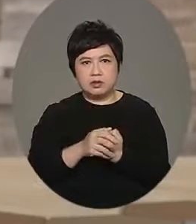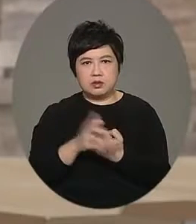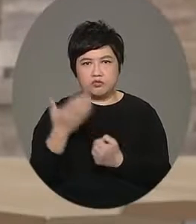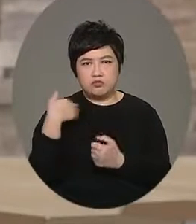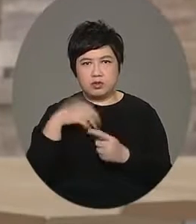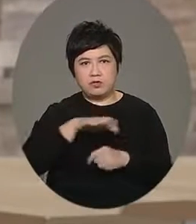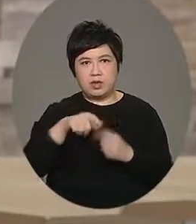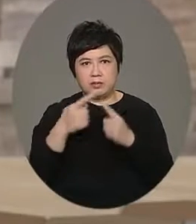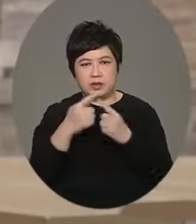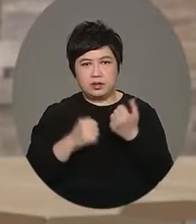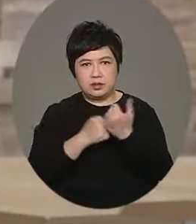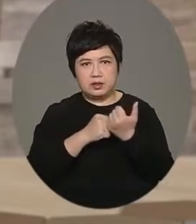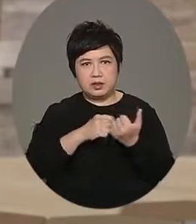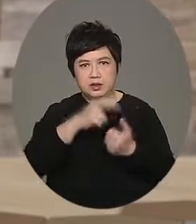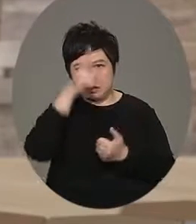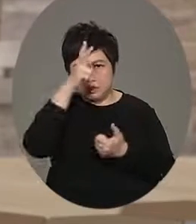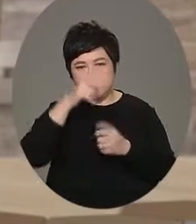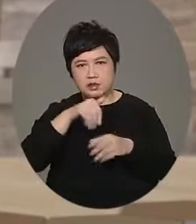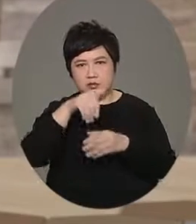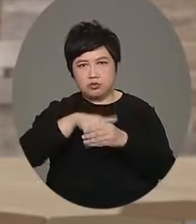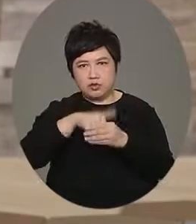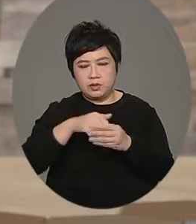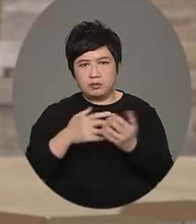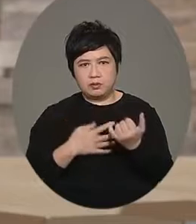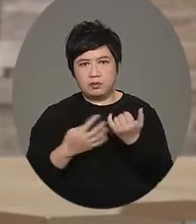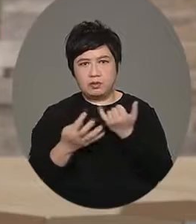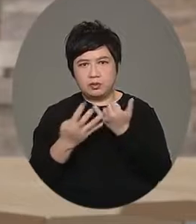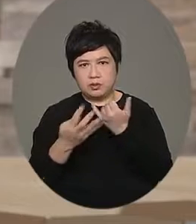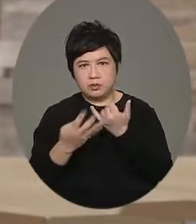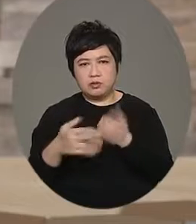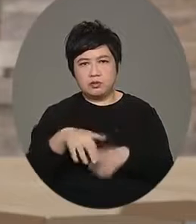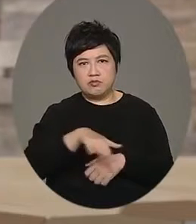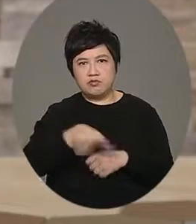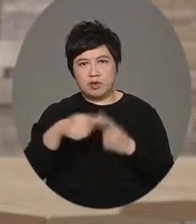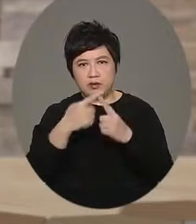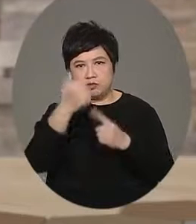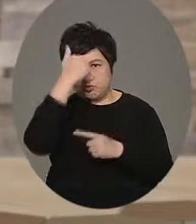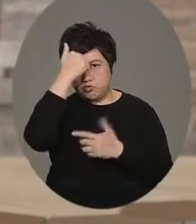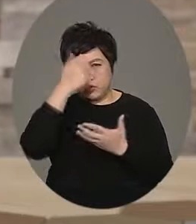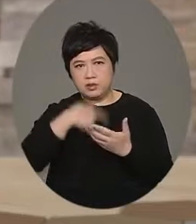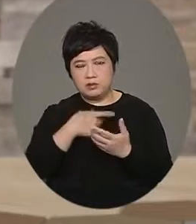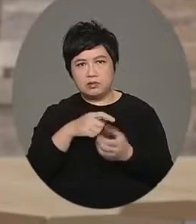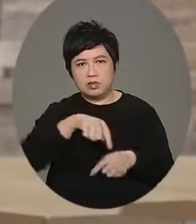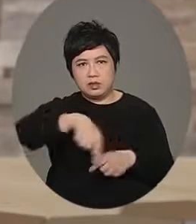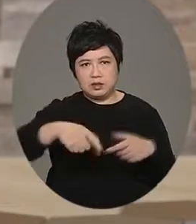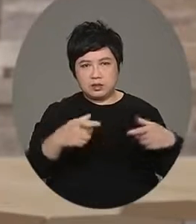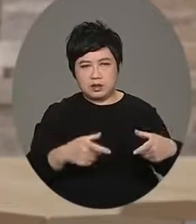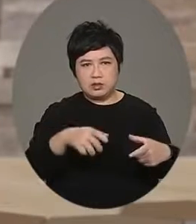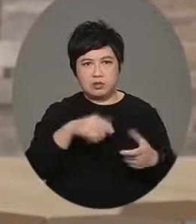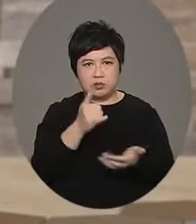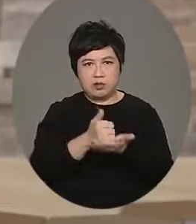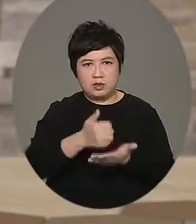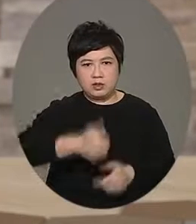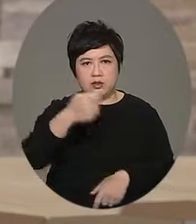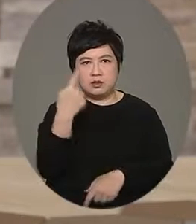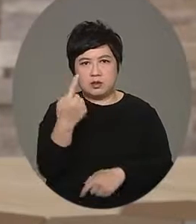民建制選票大致比例是六四比的情況之下，預料泛民每區最多只可以拿到一席，即是說在